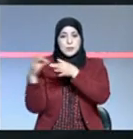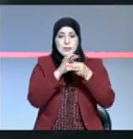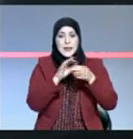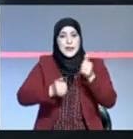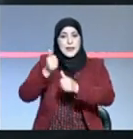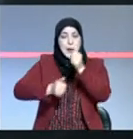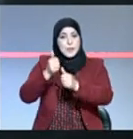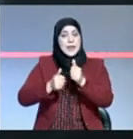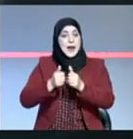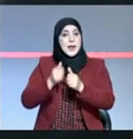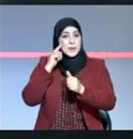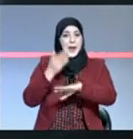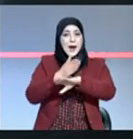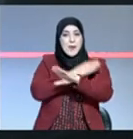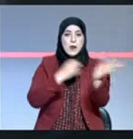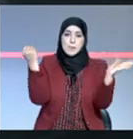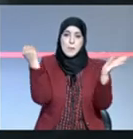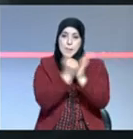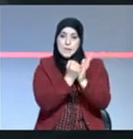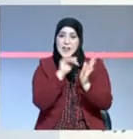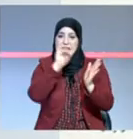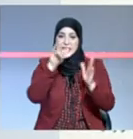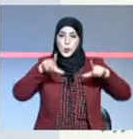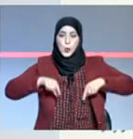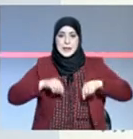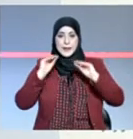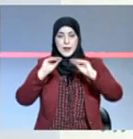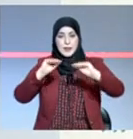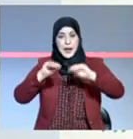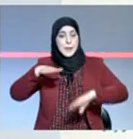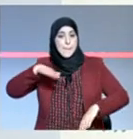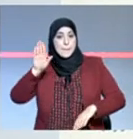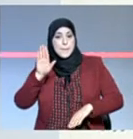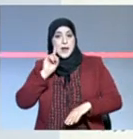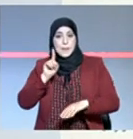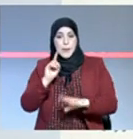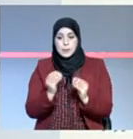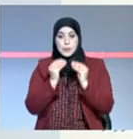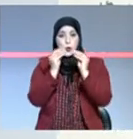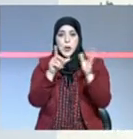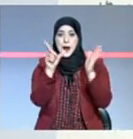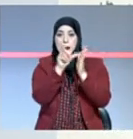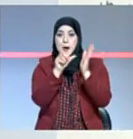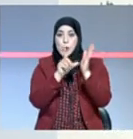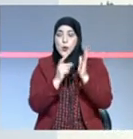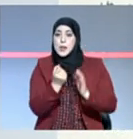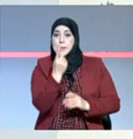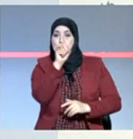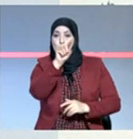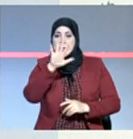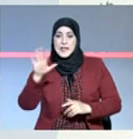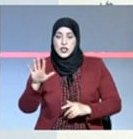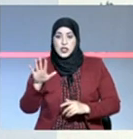السابق تخضع للتاثير من طرف وزاره التربيه ولكن مع صدور مرسوم عدد مائه وخمسه عشره